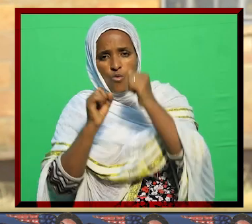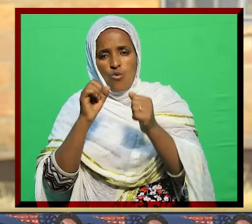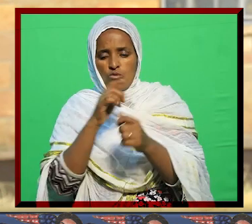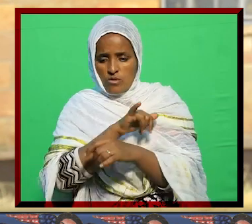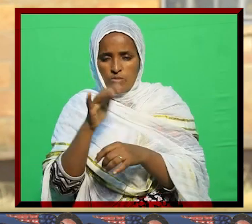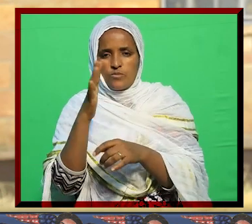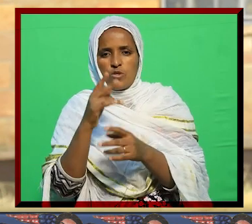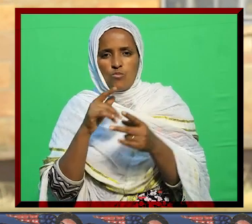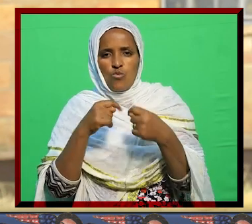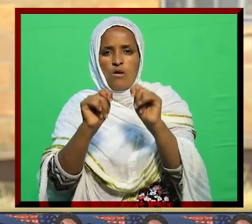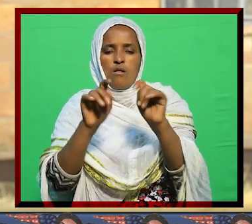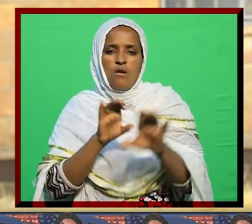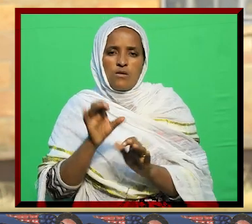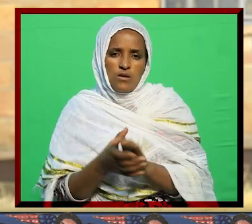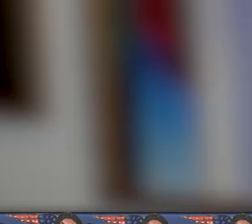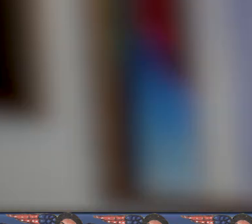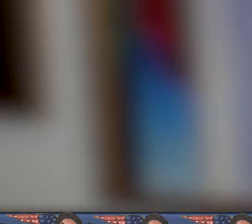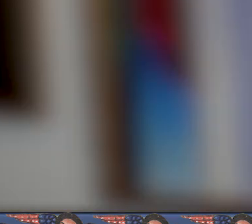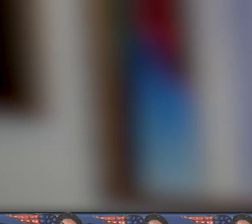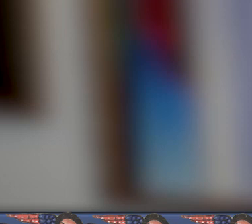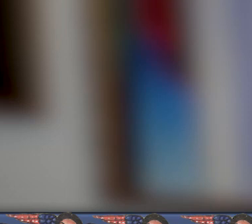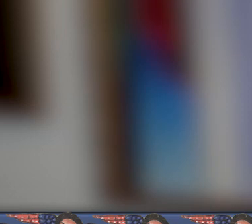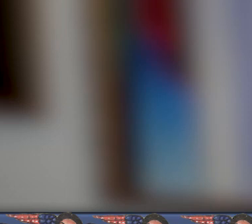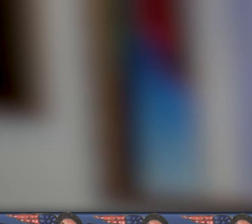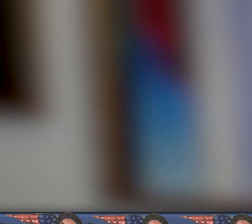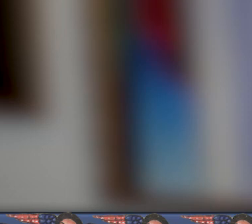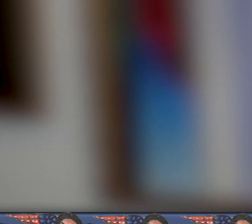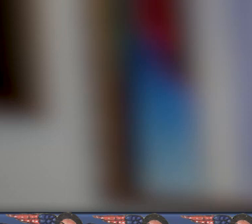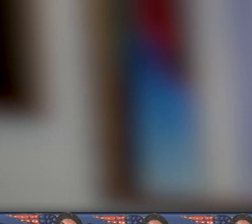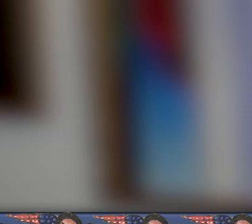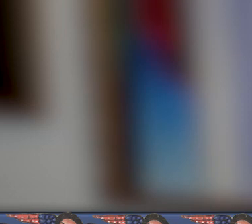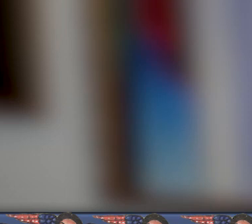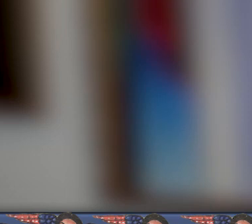ተጋድሎ እነሱን ለመምሰል ሙከራ እያደረገ ነው ማለት ነው።